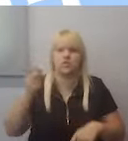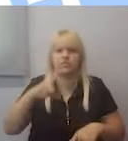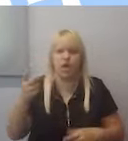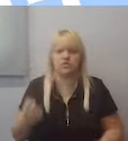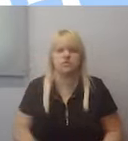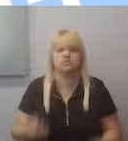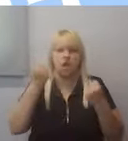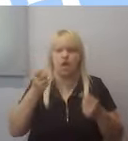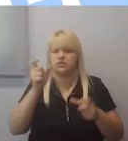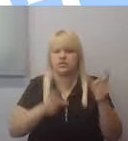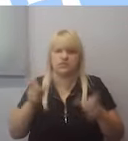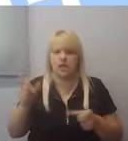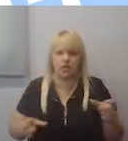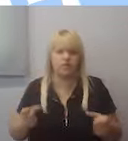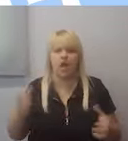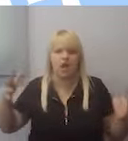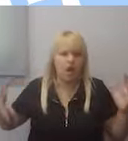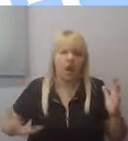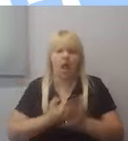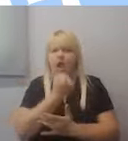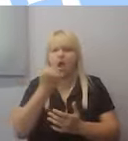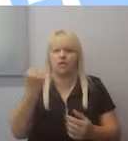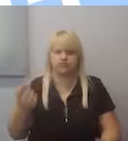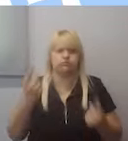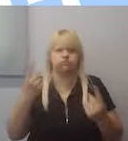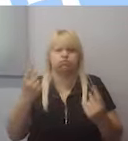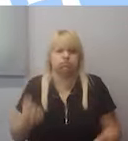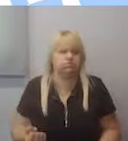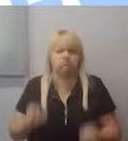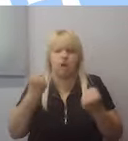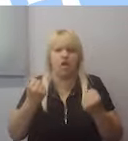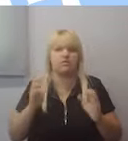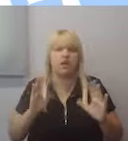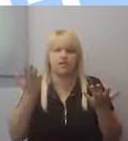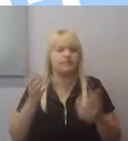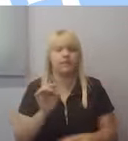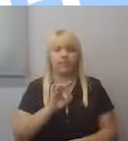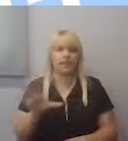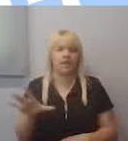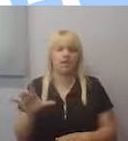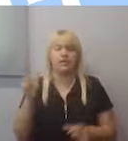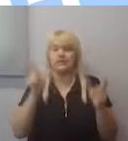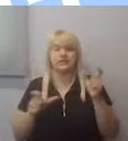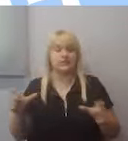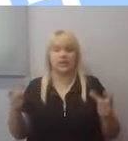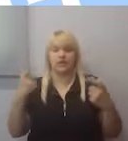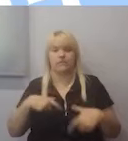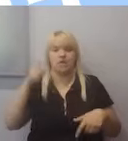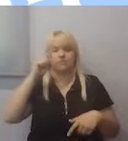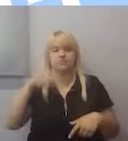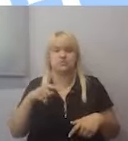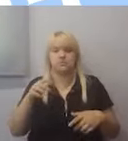trīsreiz neiespējamākus smagus gadījumus nē mē mēs esam tādi paši cilvēki mums visiem ir ģimenes